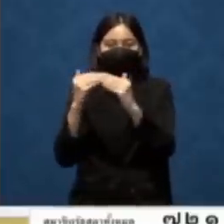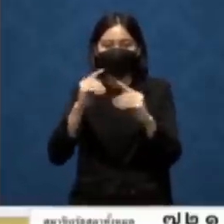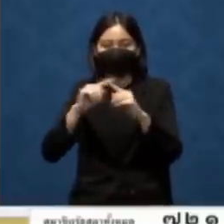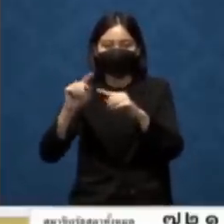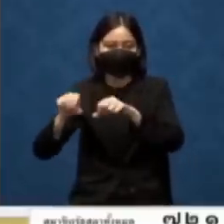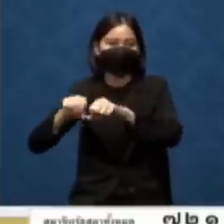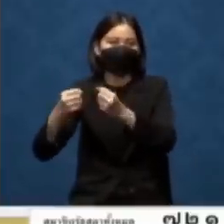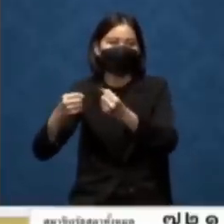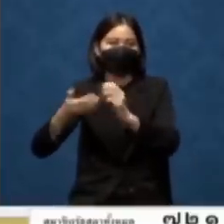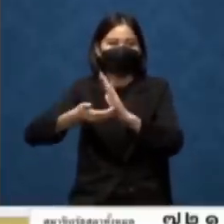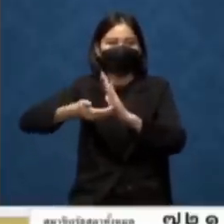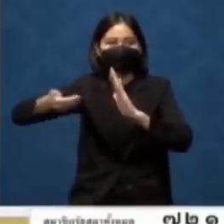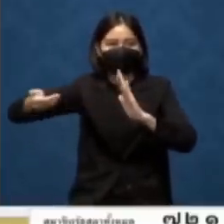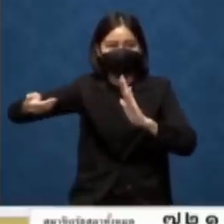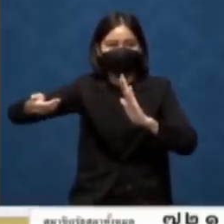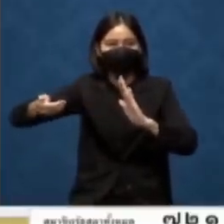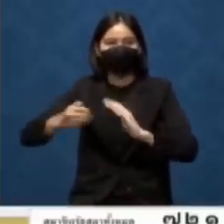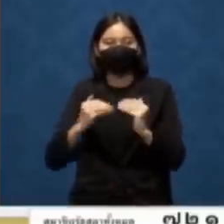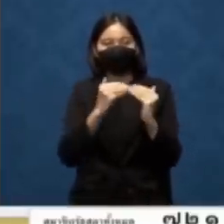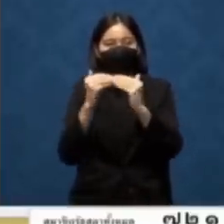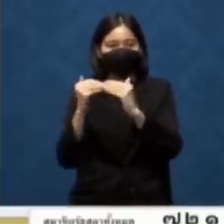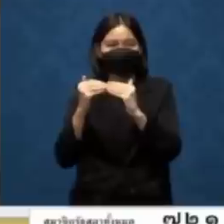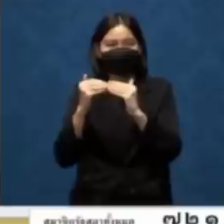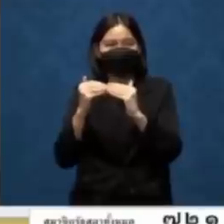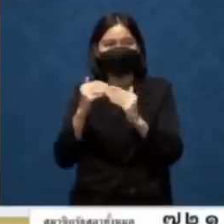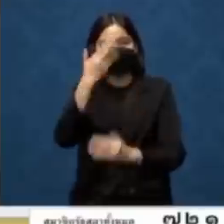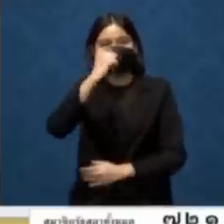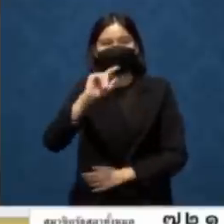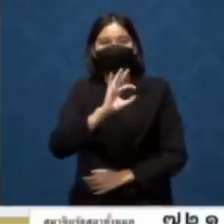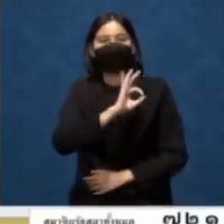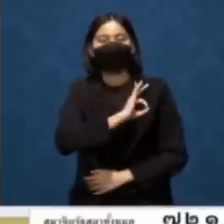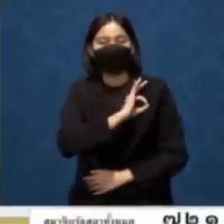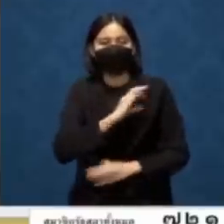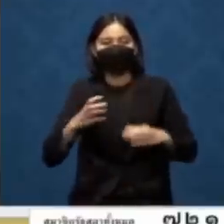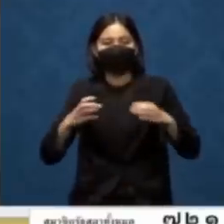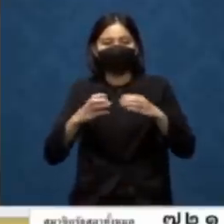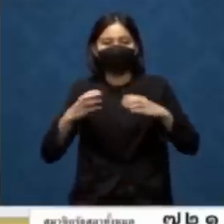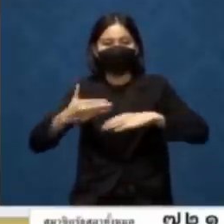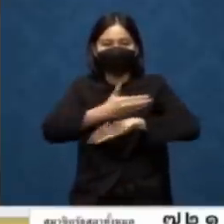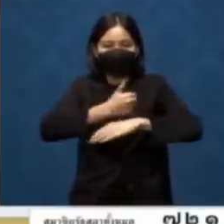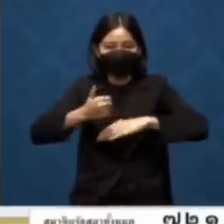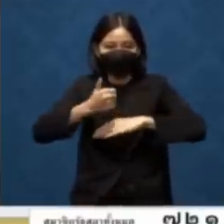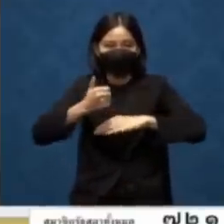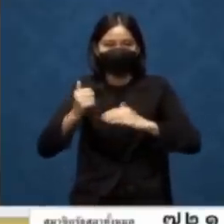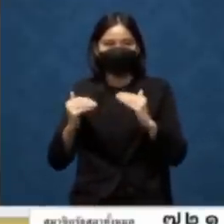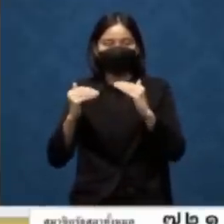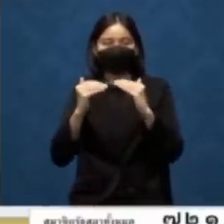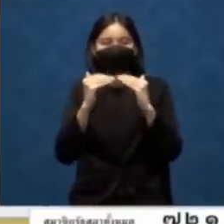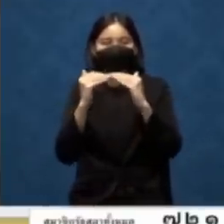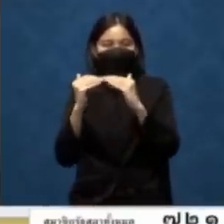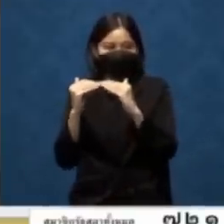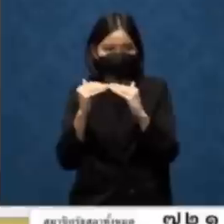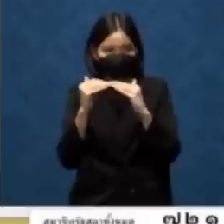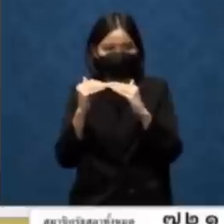ยผมโดนเพิสิตเฉพาะแค่เรื่เปสมาชิckพักกันเมืองเฉพาะแค่เรื่องสิท์ในการสมัครรัเร electilsile szer